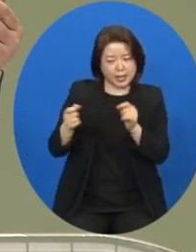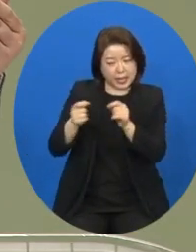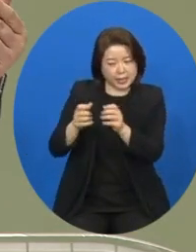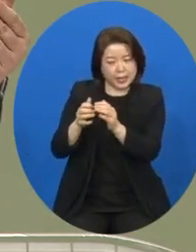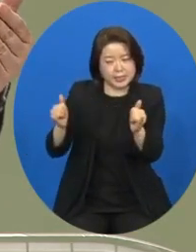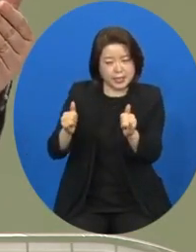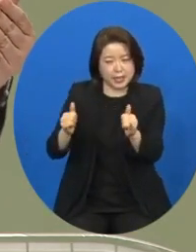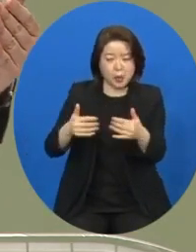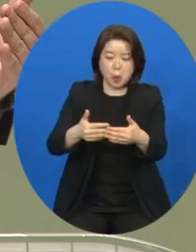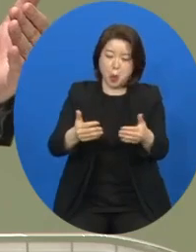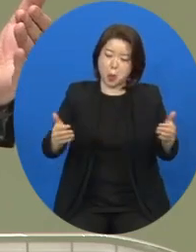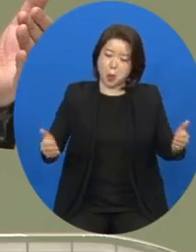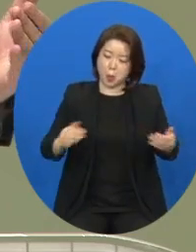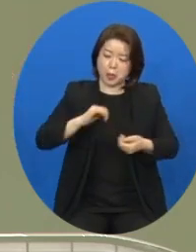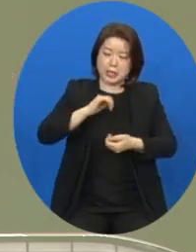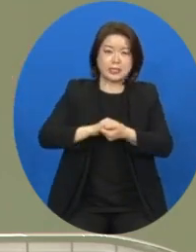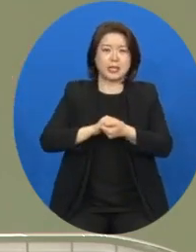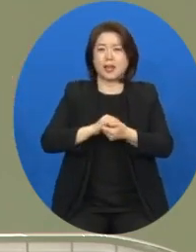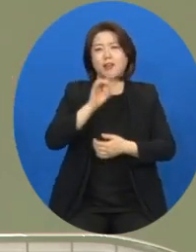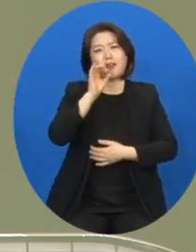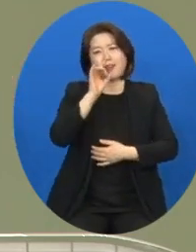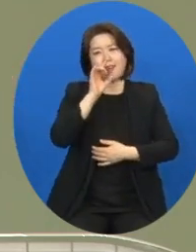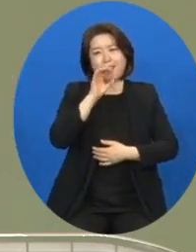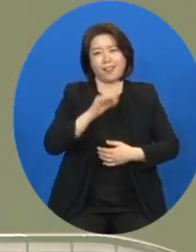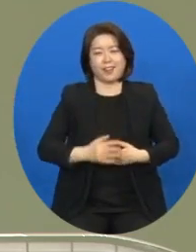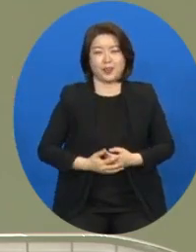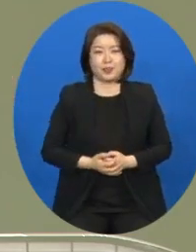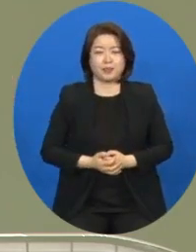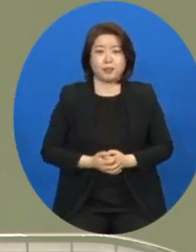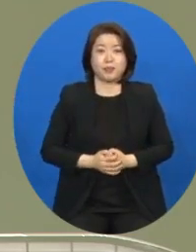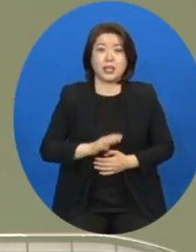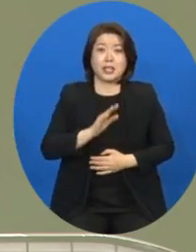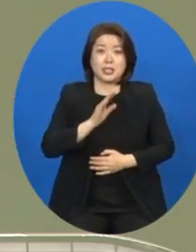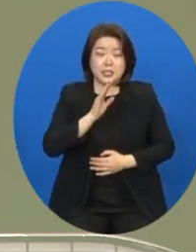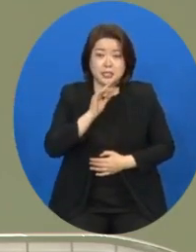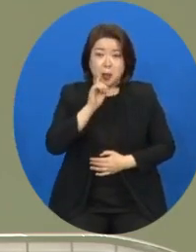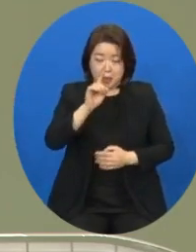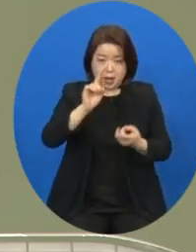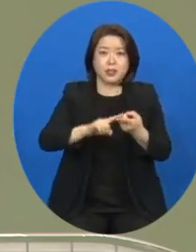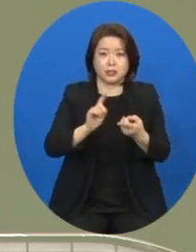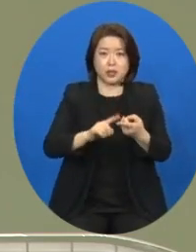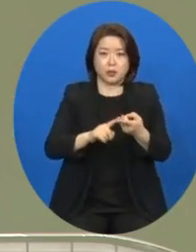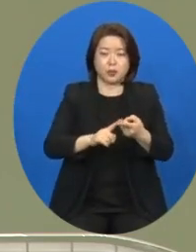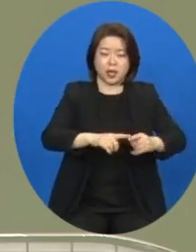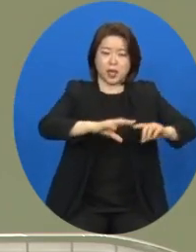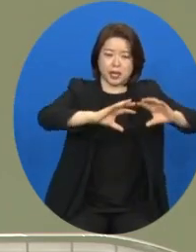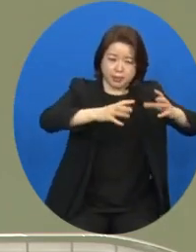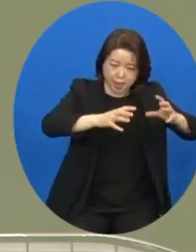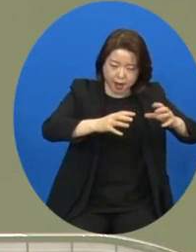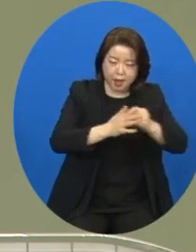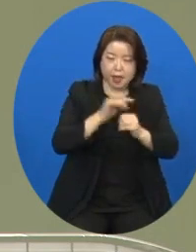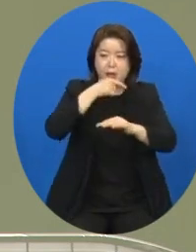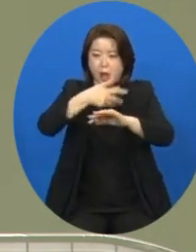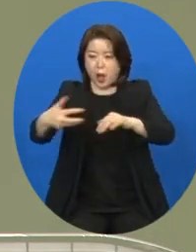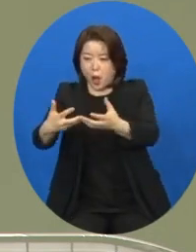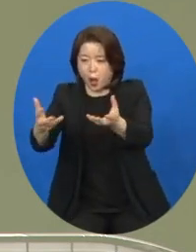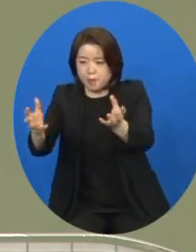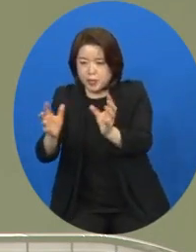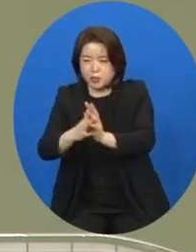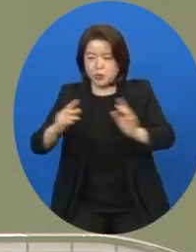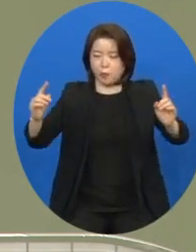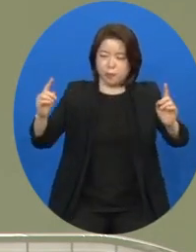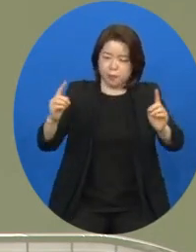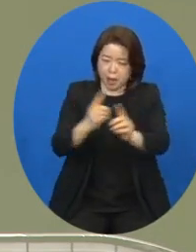사람 정도로만 제한해서는 안 됩니다. 진짜 말 그대로 나라와 민족이 뒤집어지는 거예요.